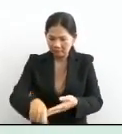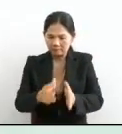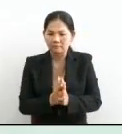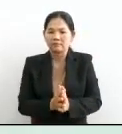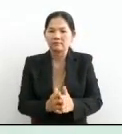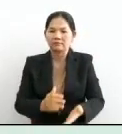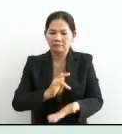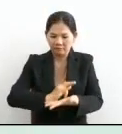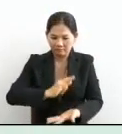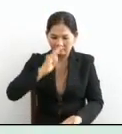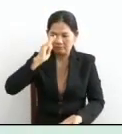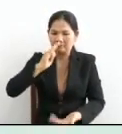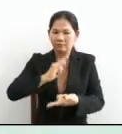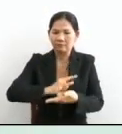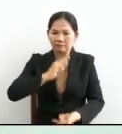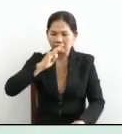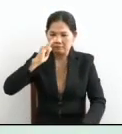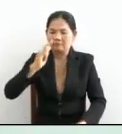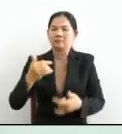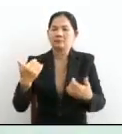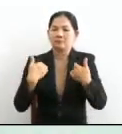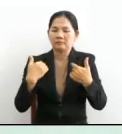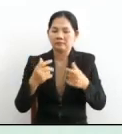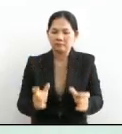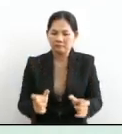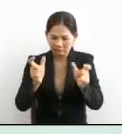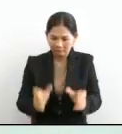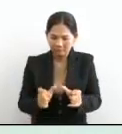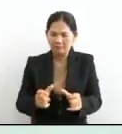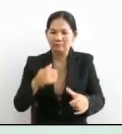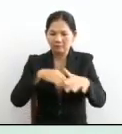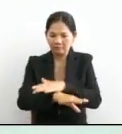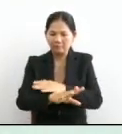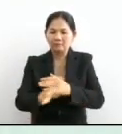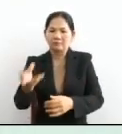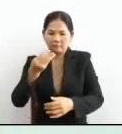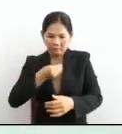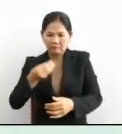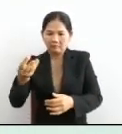bằng cán, prạ chùm nấu rồi bỏ bộ cột. Chà.